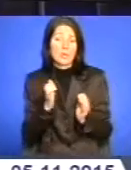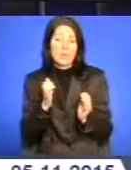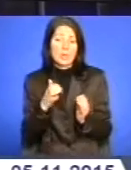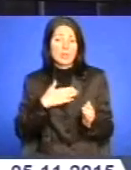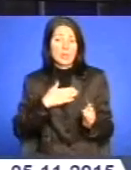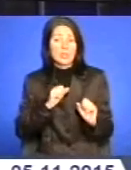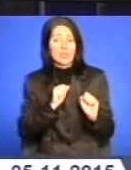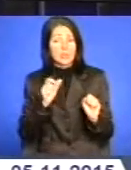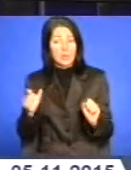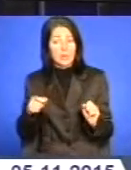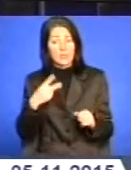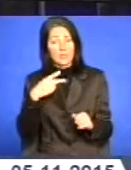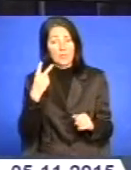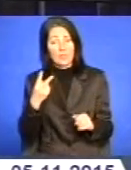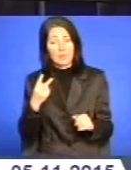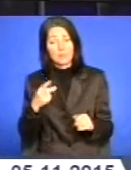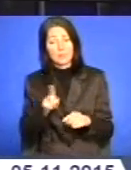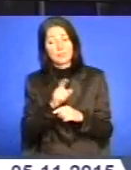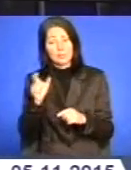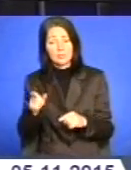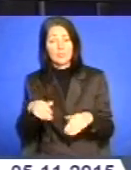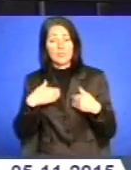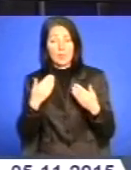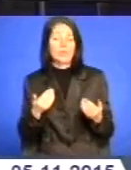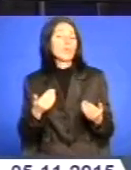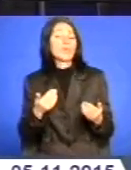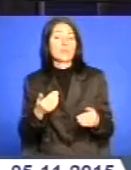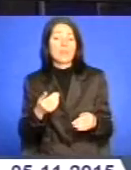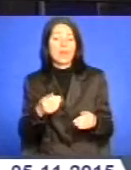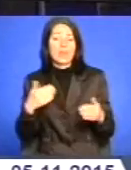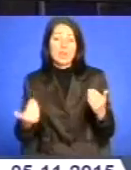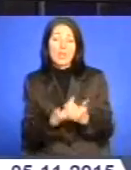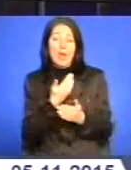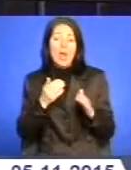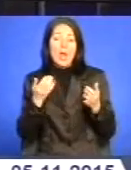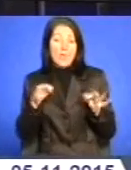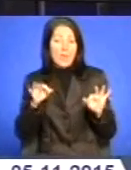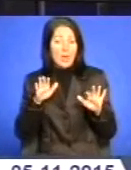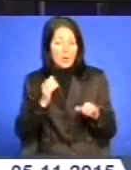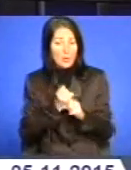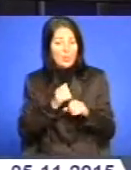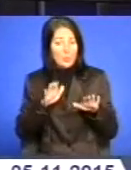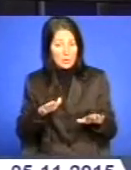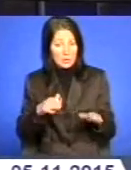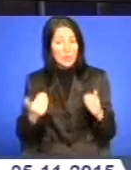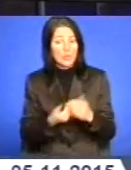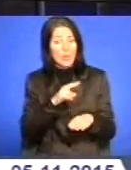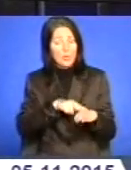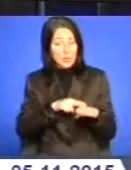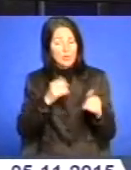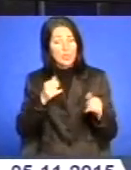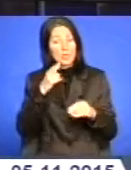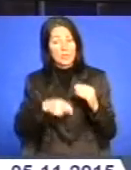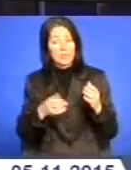23 тернополян претендують на одне вакантне місце у новій поліції. Сьогодні в обласному центрі завершився прийом анкет до лав патрульної служби.